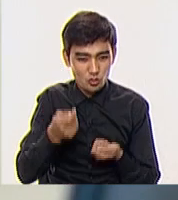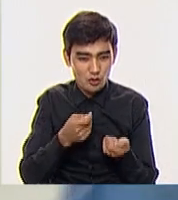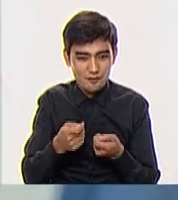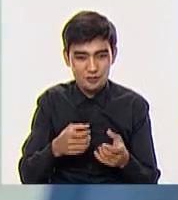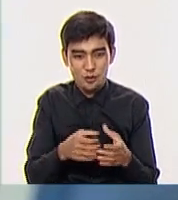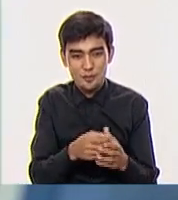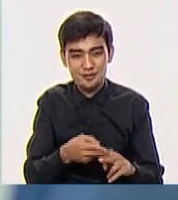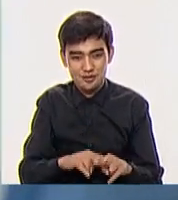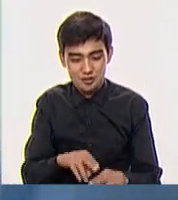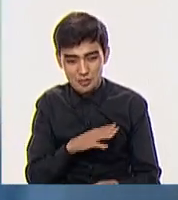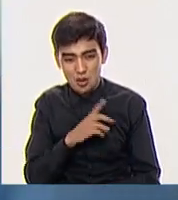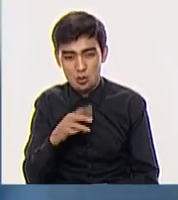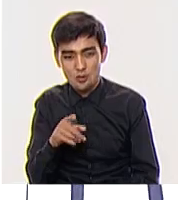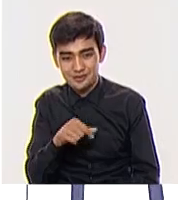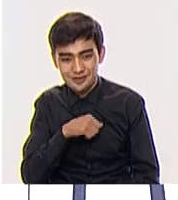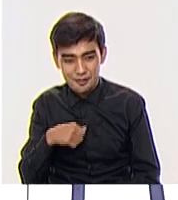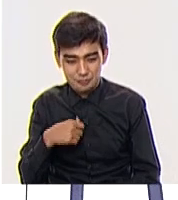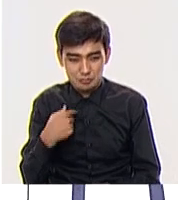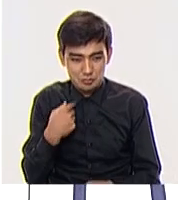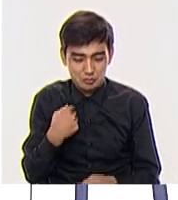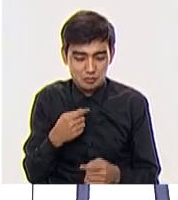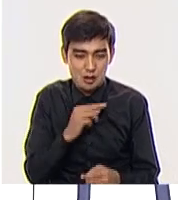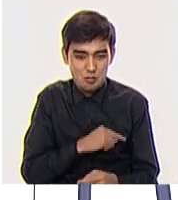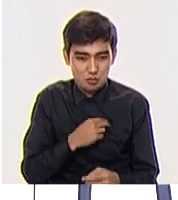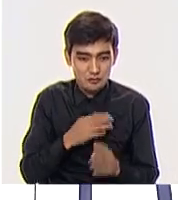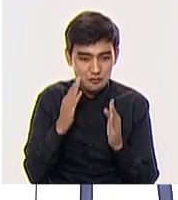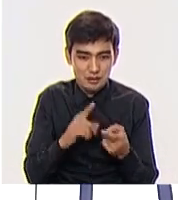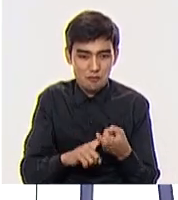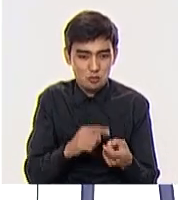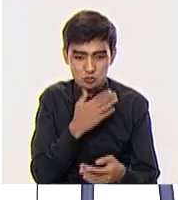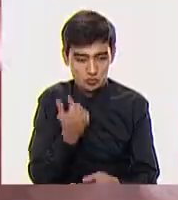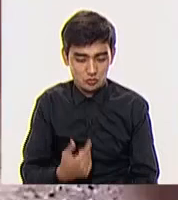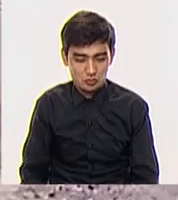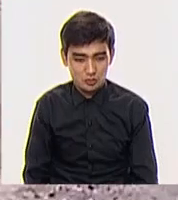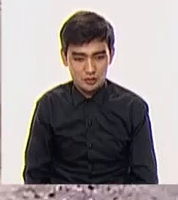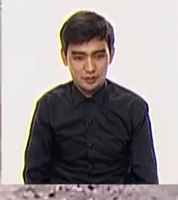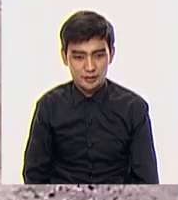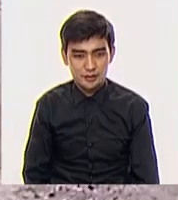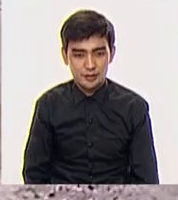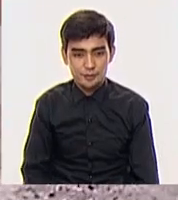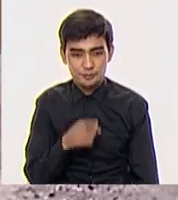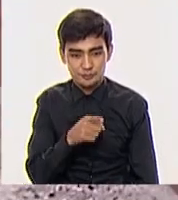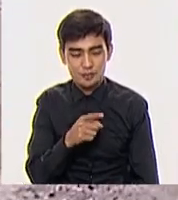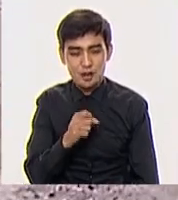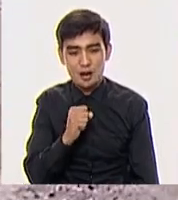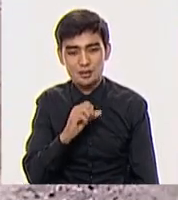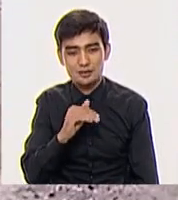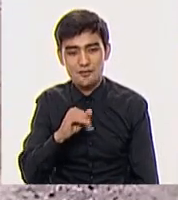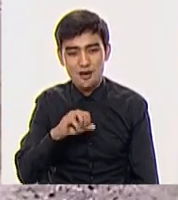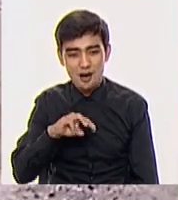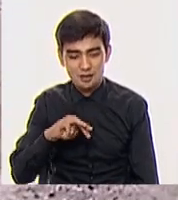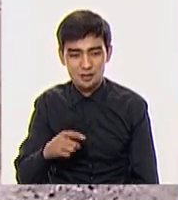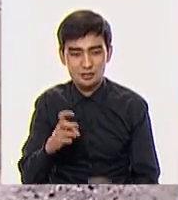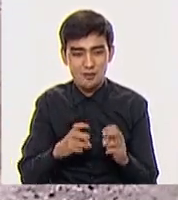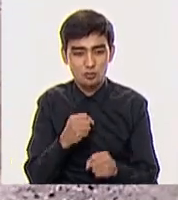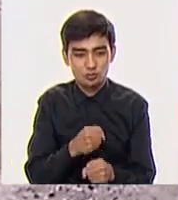подрядной организацией. Но сам он уверяет, что не имеет к работам никакого отношения. Здесь асфальтный завод строим. С этого завода